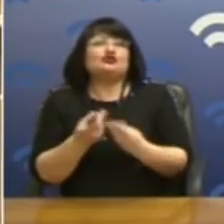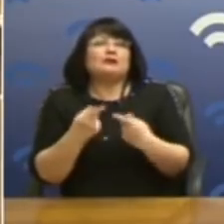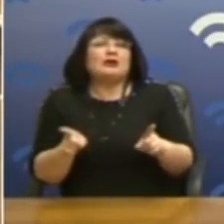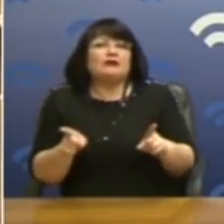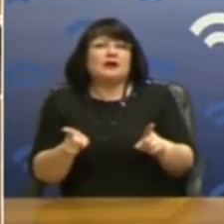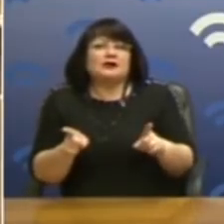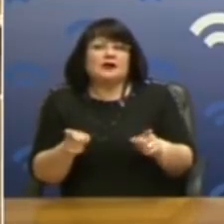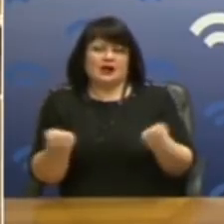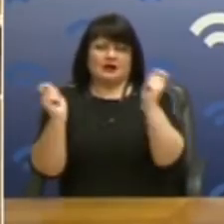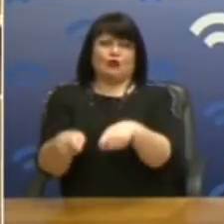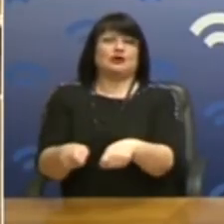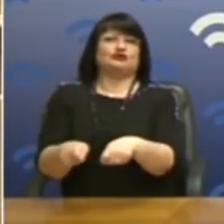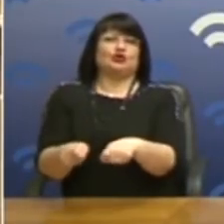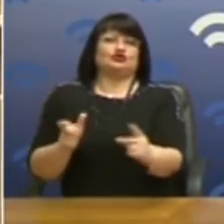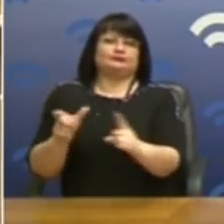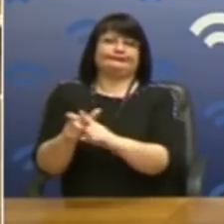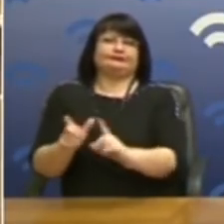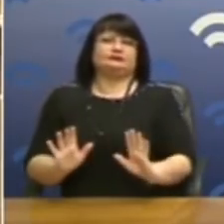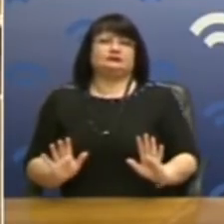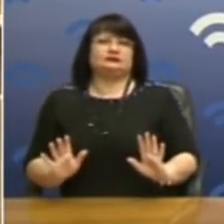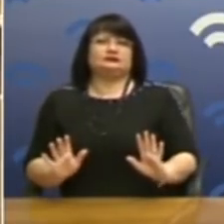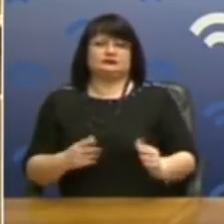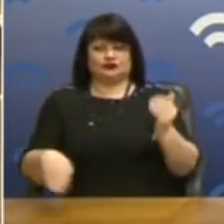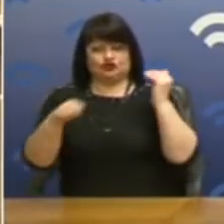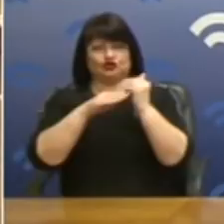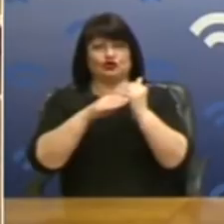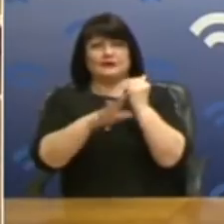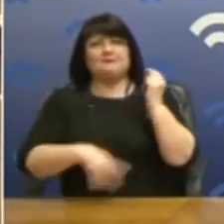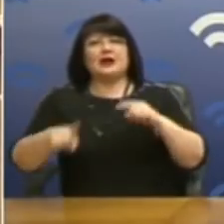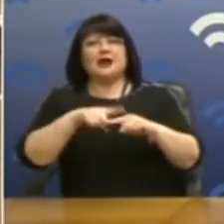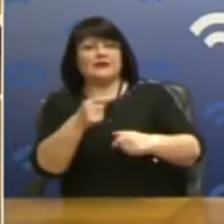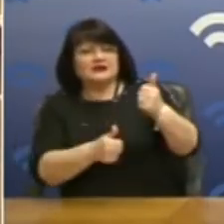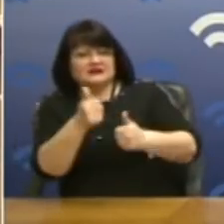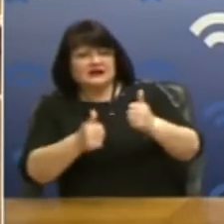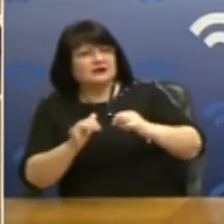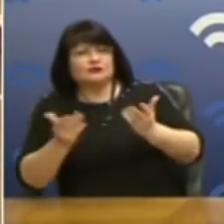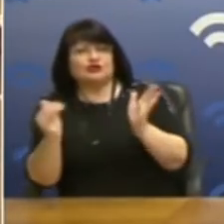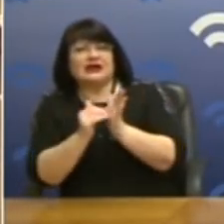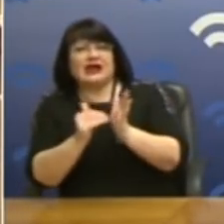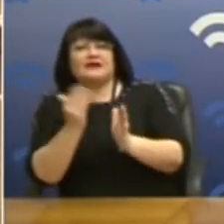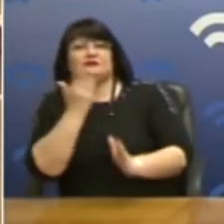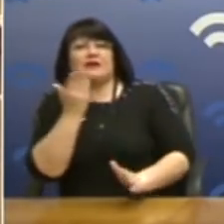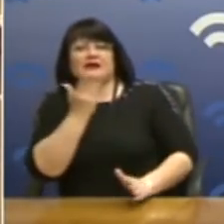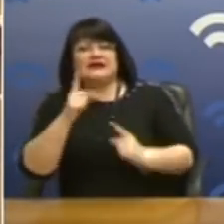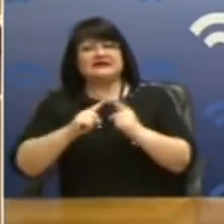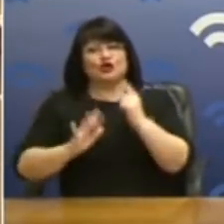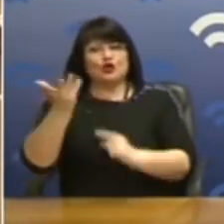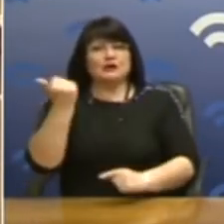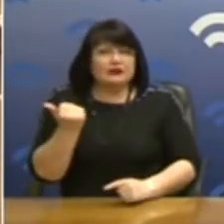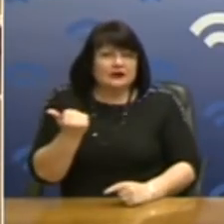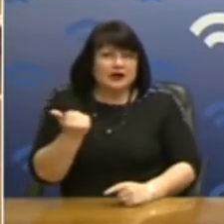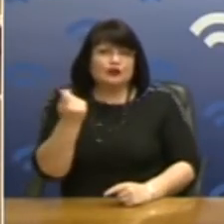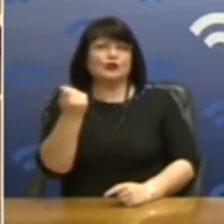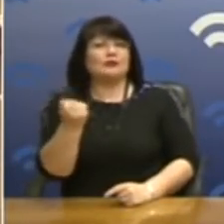την συμμετοχή, την ισότιμη συμμετοχή τους στις πανελλαδικές εξετάσεις χιλιάδες μαθητές που δεν έχουν αυτή την